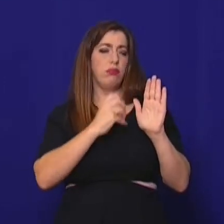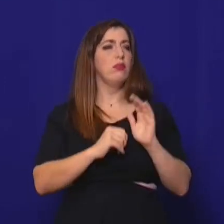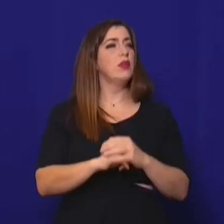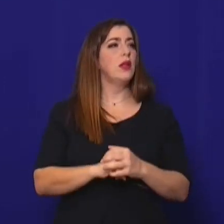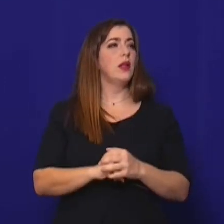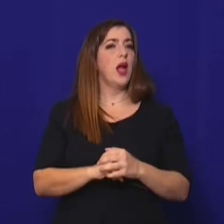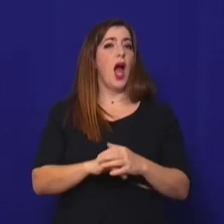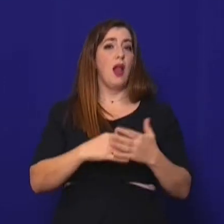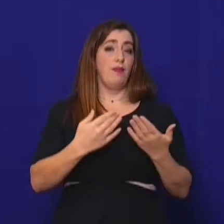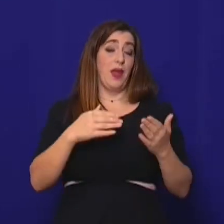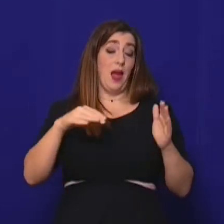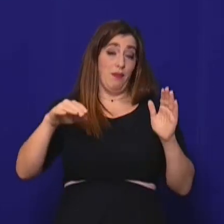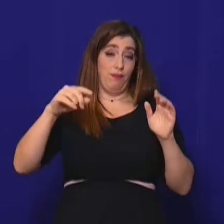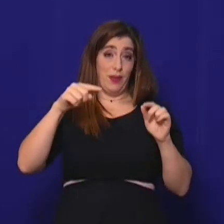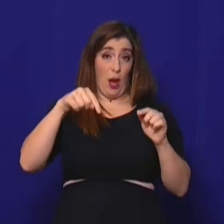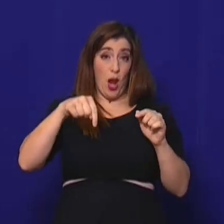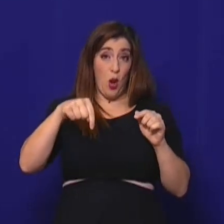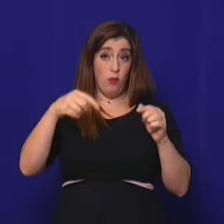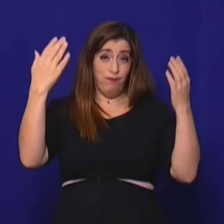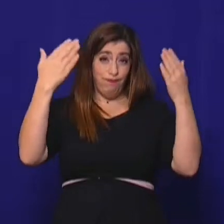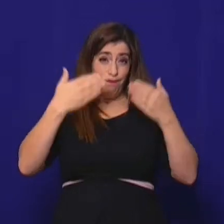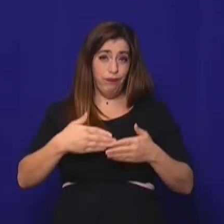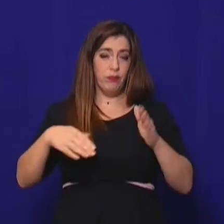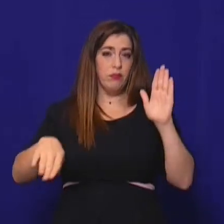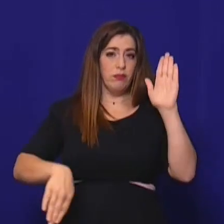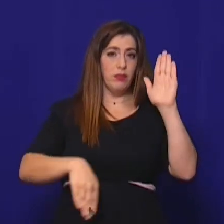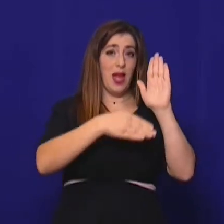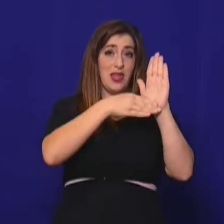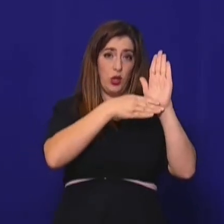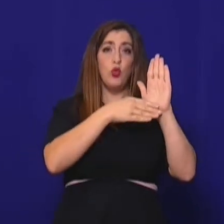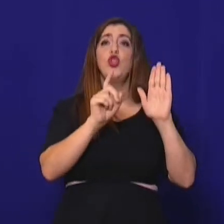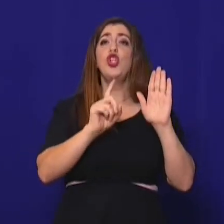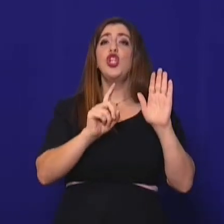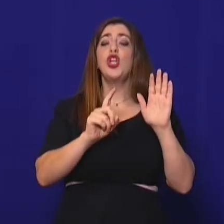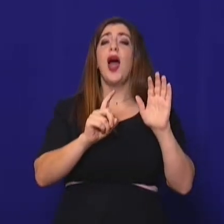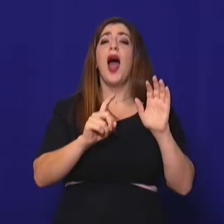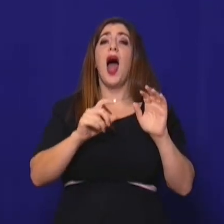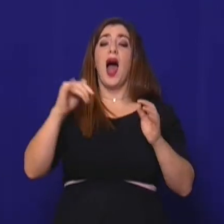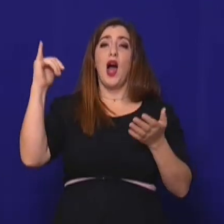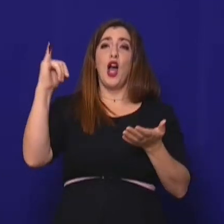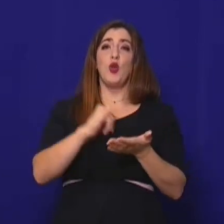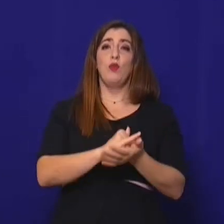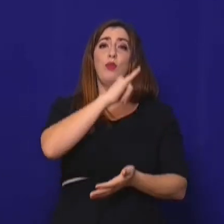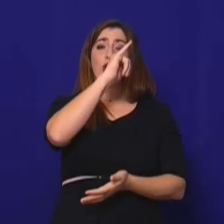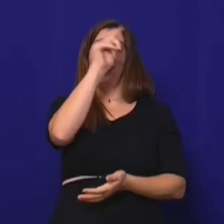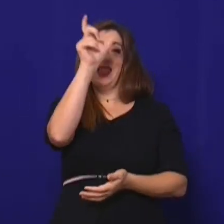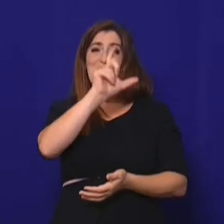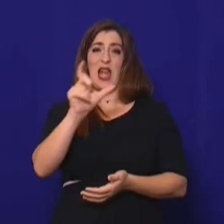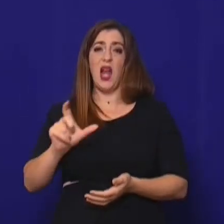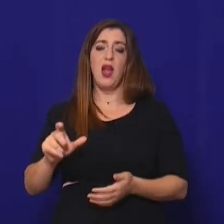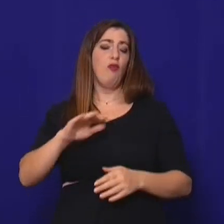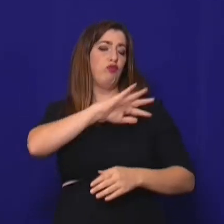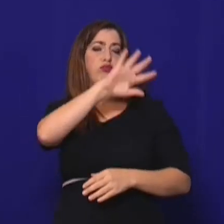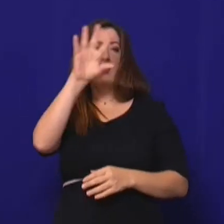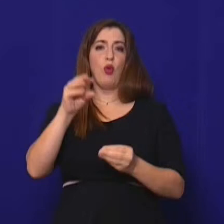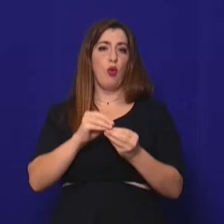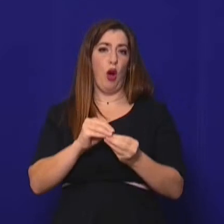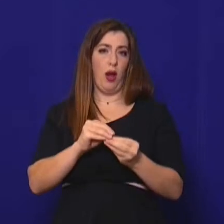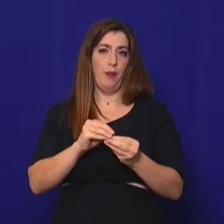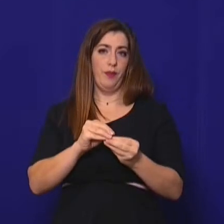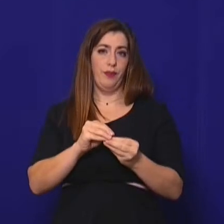ħanżidu l-ajruporti tal-Italja fejn huma l-ajruporti kollha tal-Italja